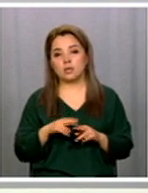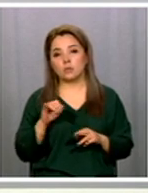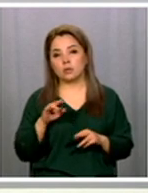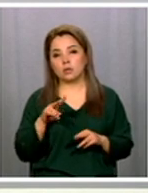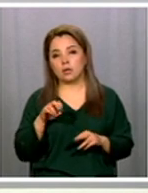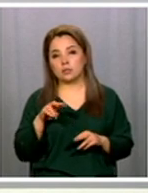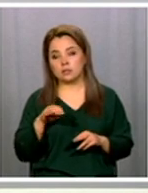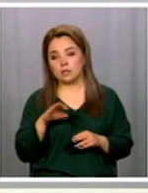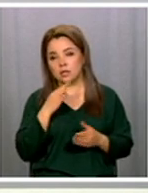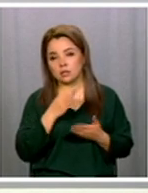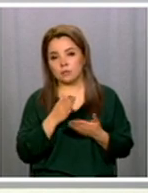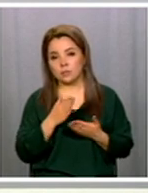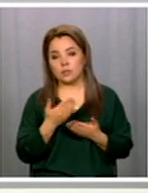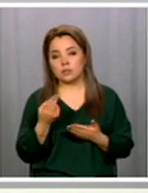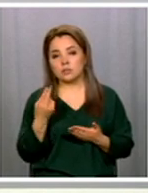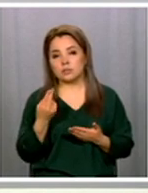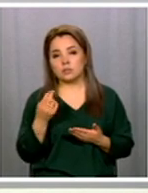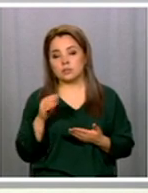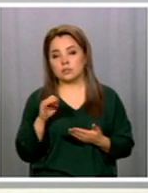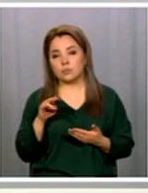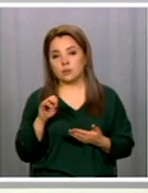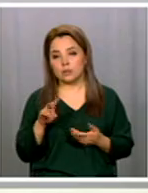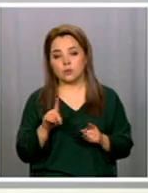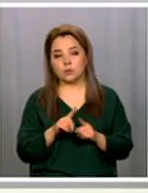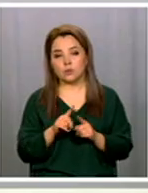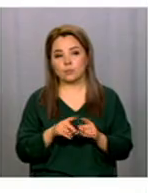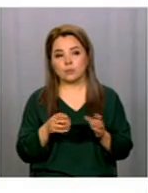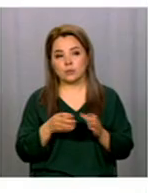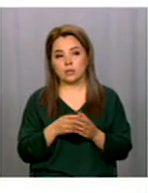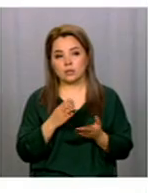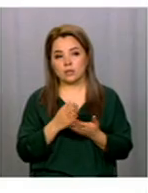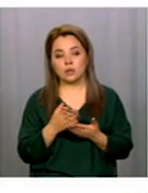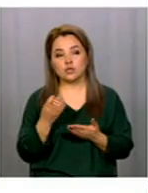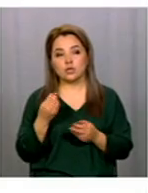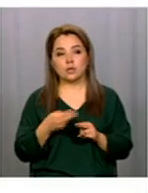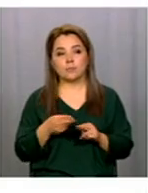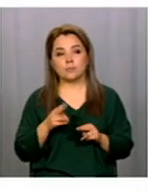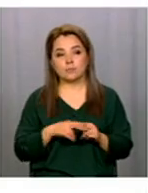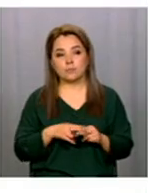нуклеотидтерді, тиминдік нуклеотидтер